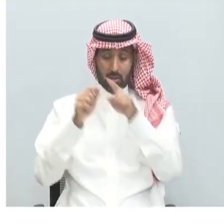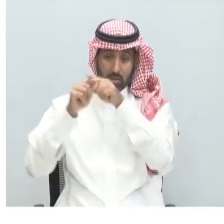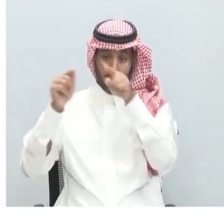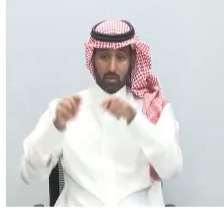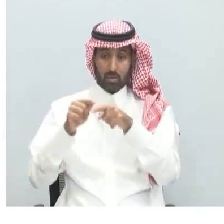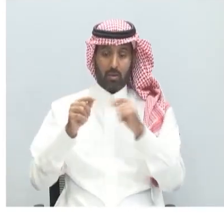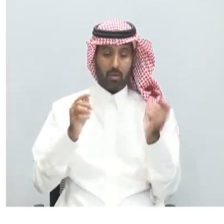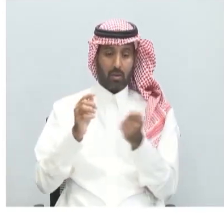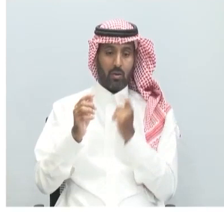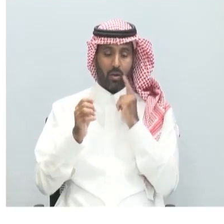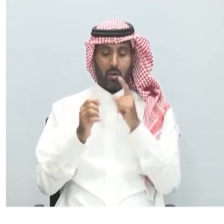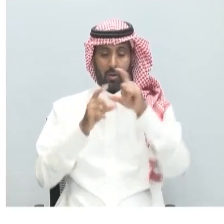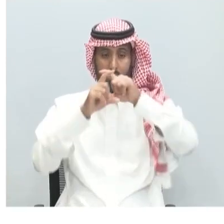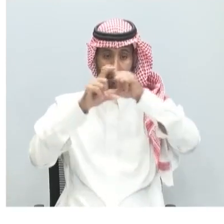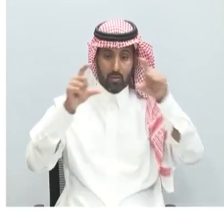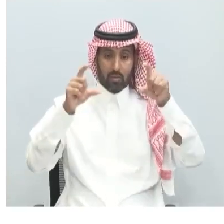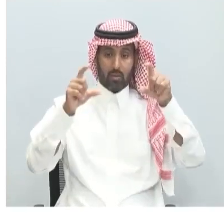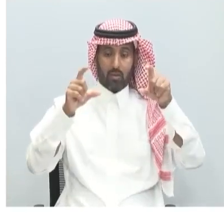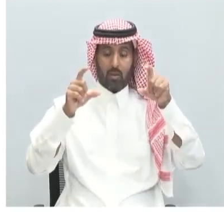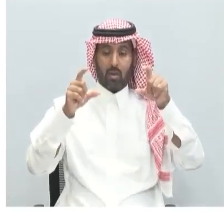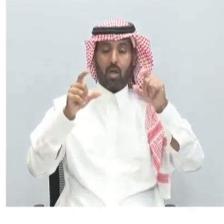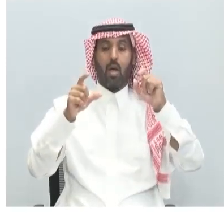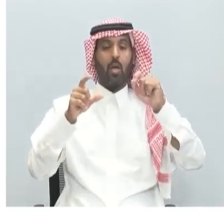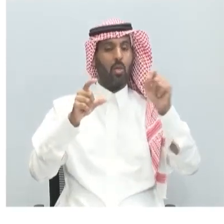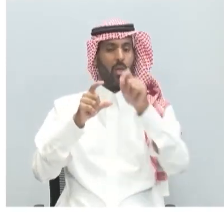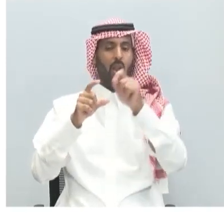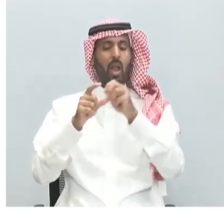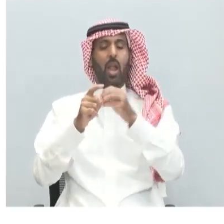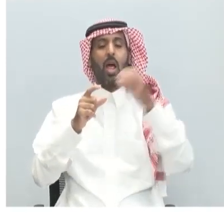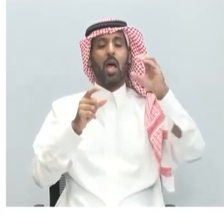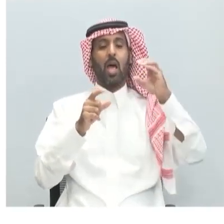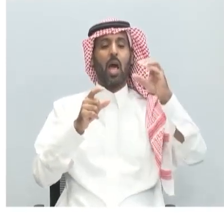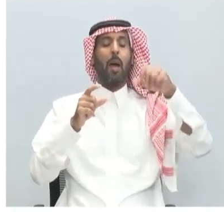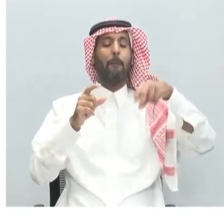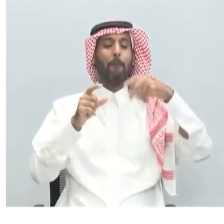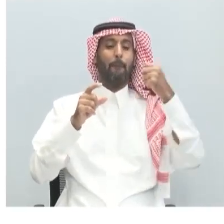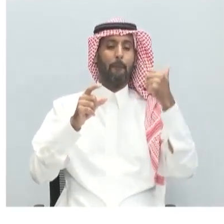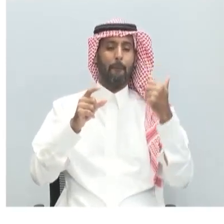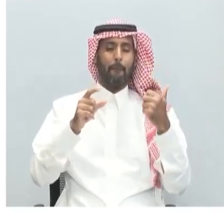المستويات لاحظ معي هنا التوزيع الالكتروني لذره الكربون سته